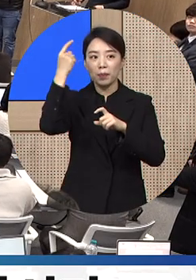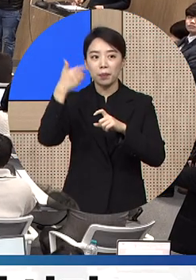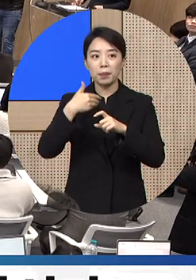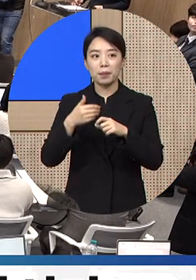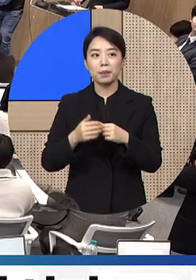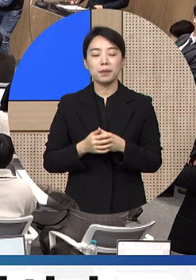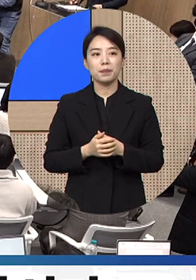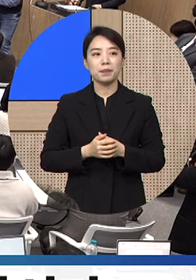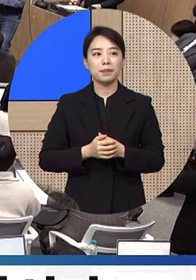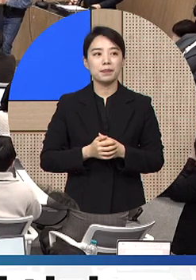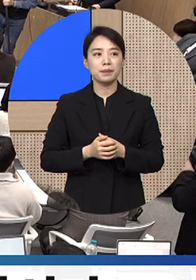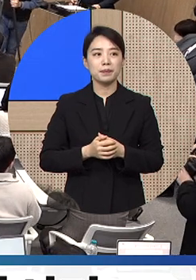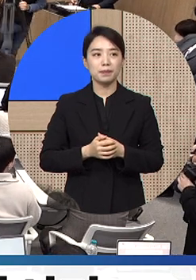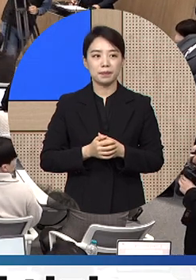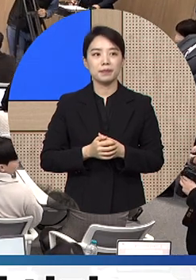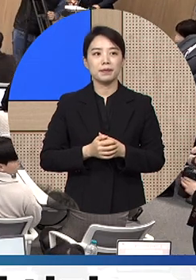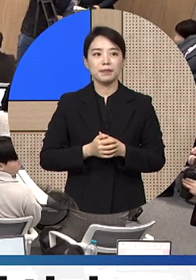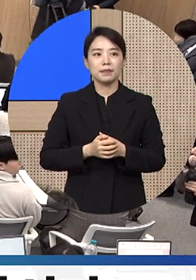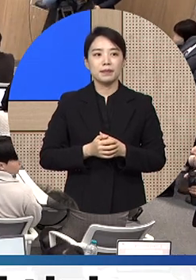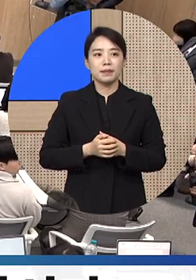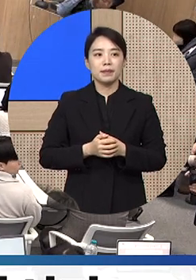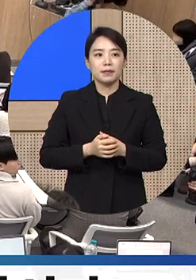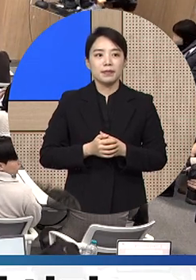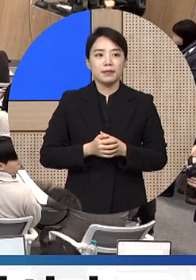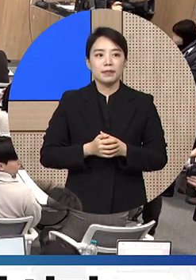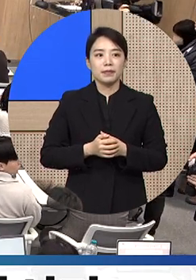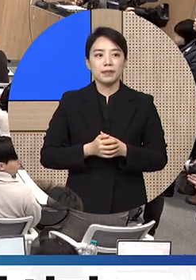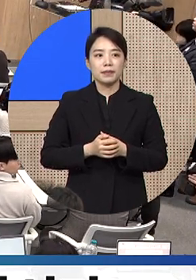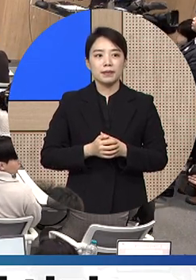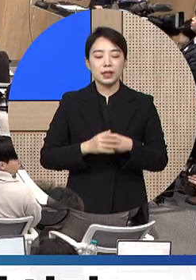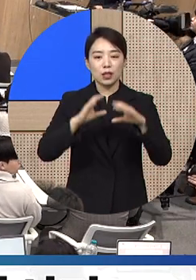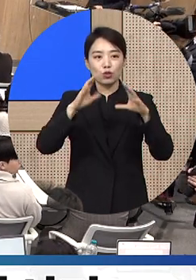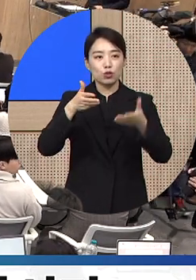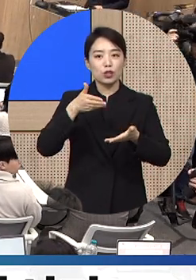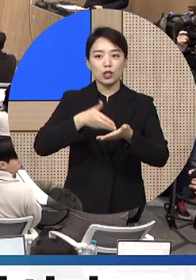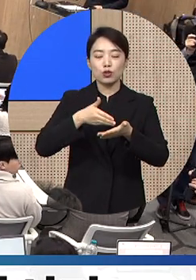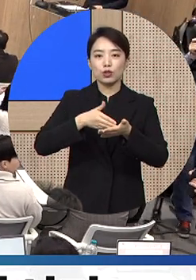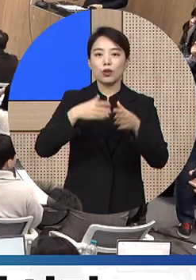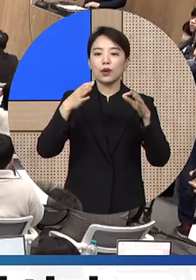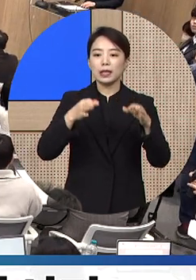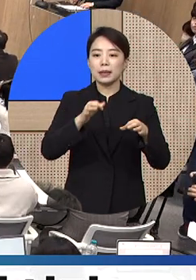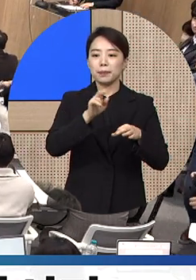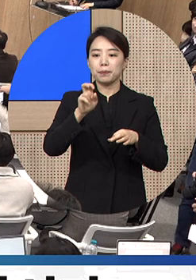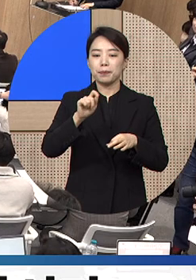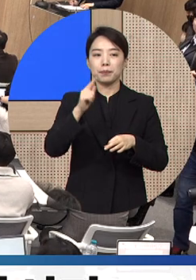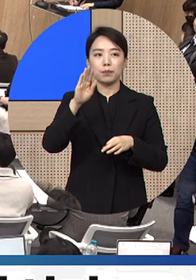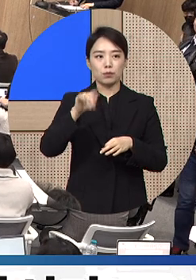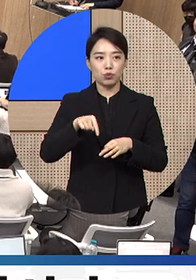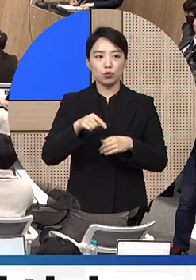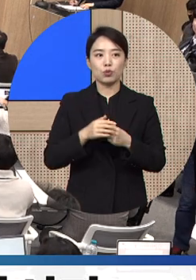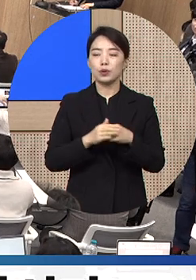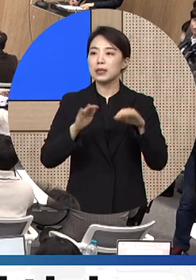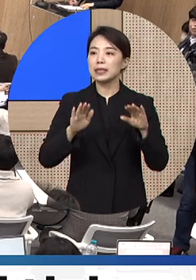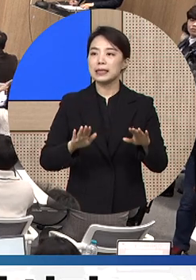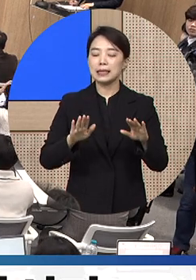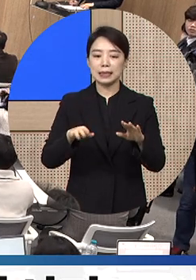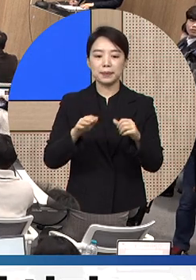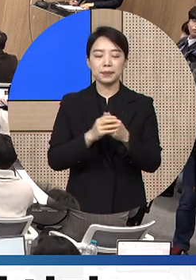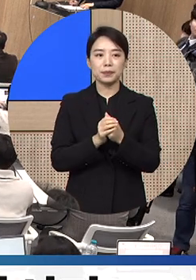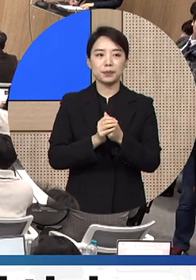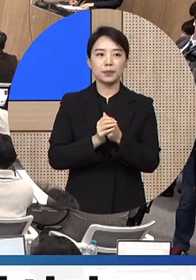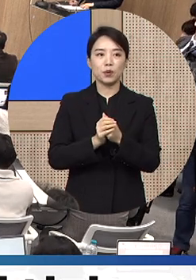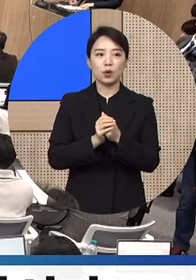예. 국제신문의 김만구 기자님. 네, 국제뉴스 김만구 기자인데요. 지금 지사님께서